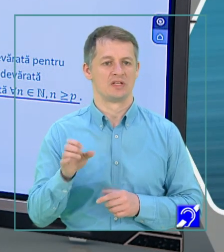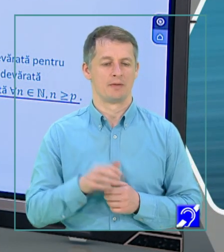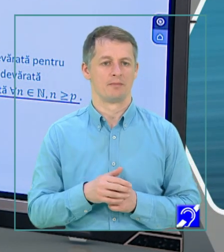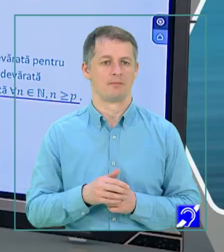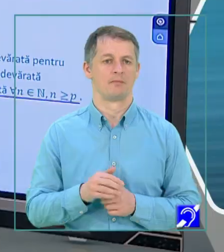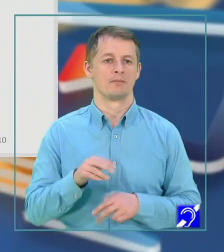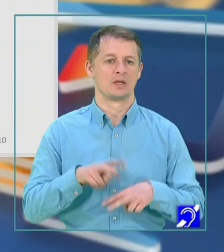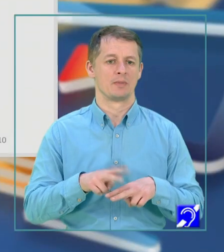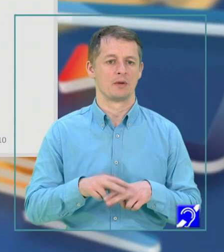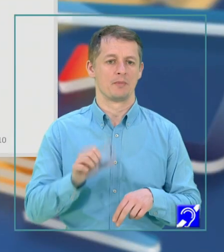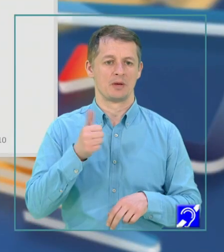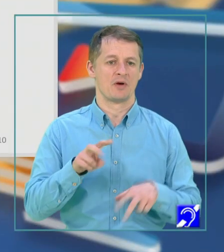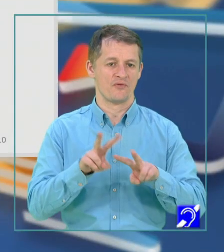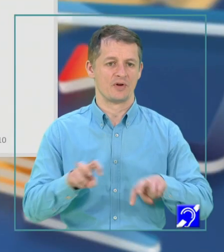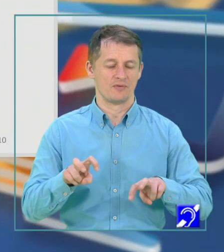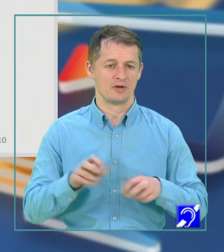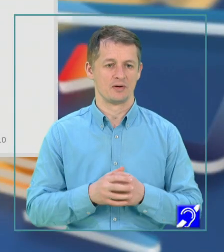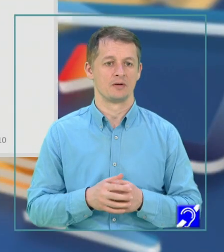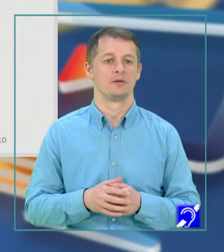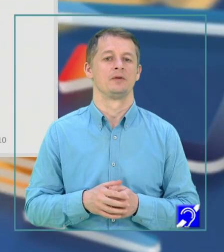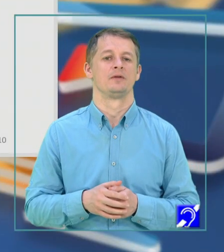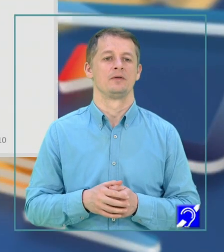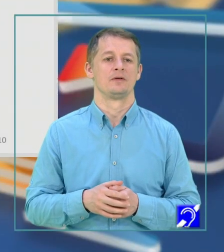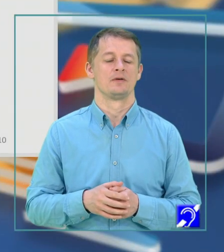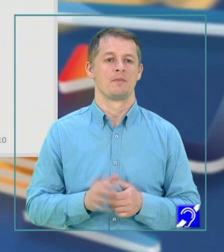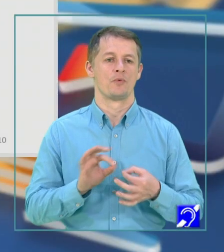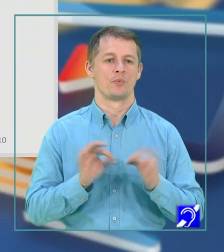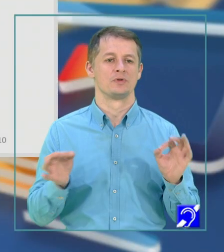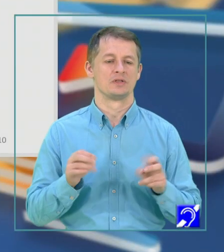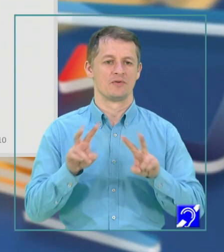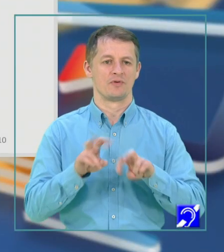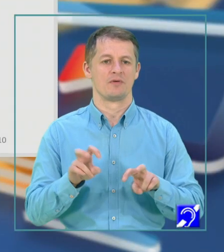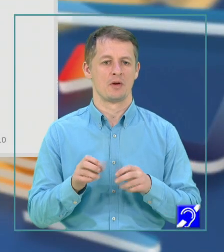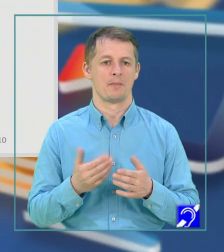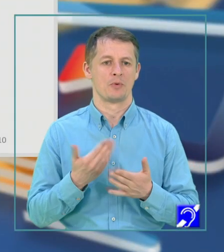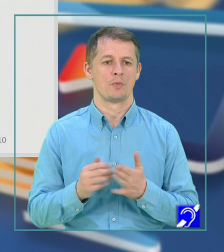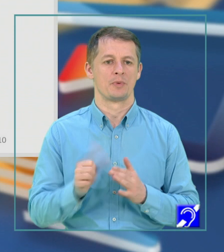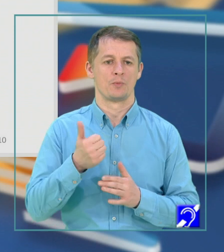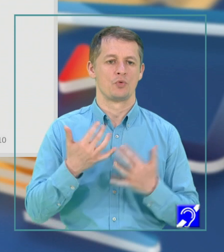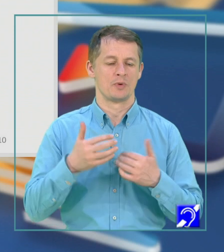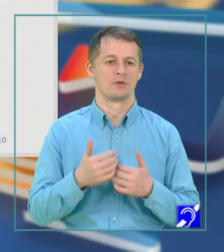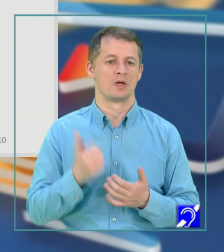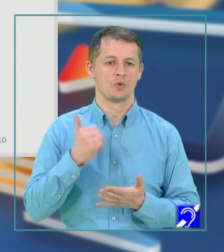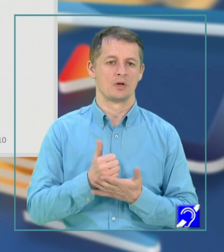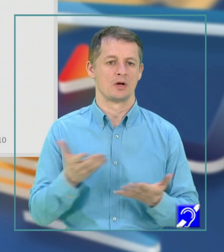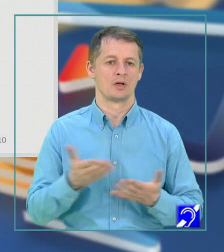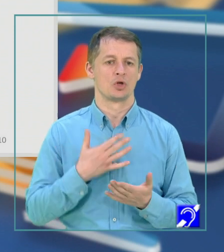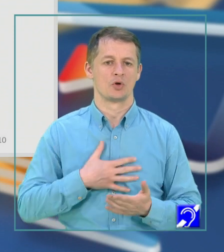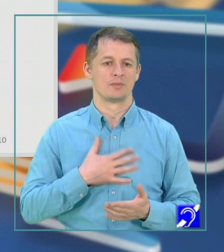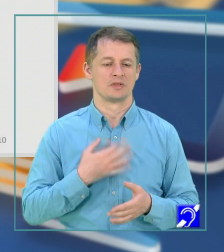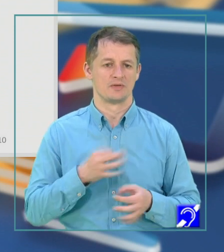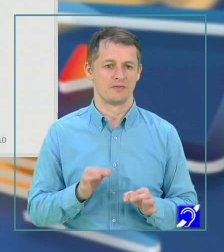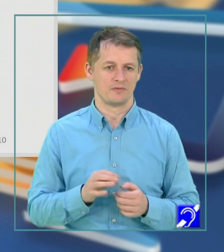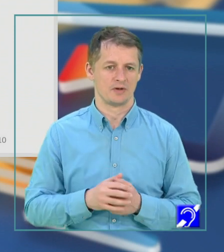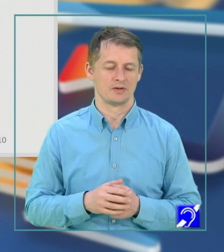etapă este verificarea, adică propoziția se verifică pentru primul număr natural de la care dorim să aibă loc